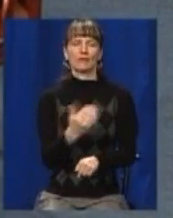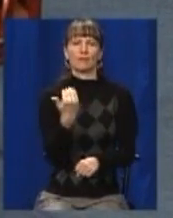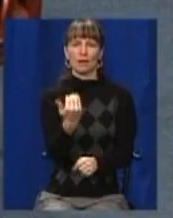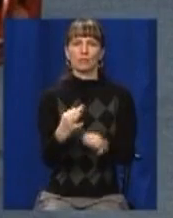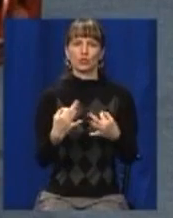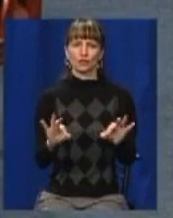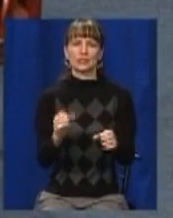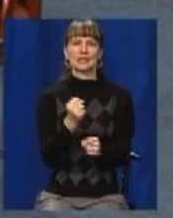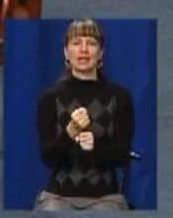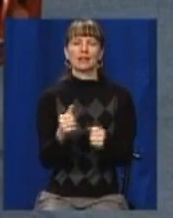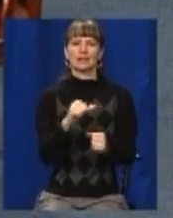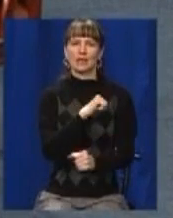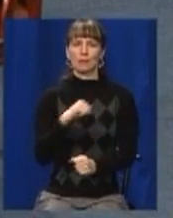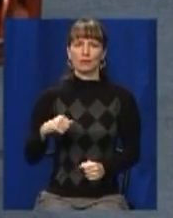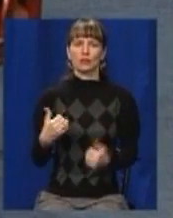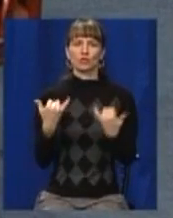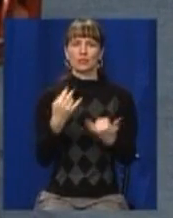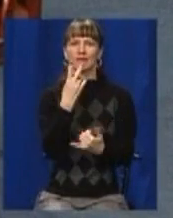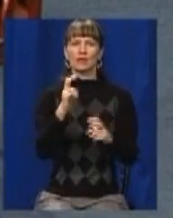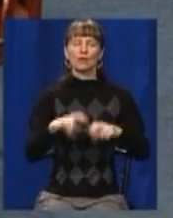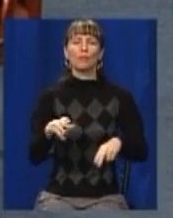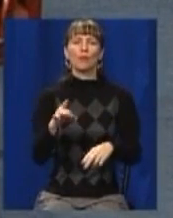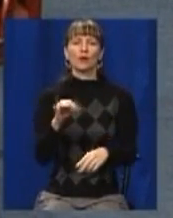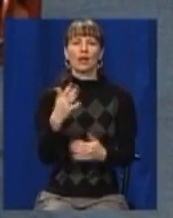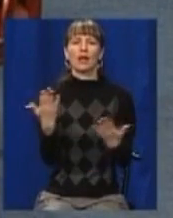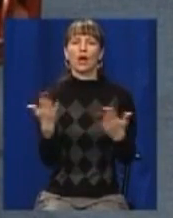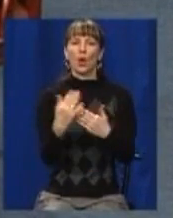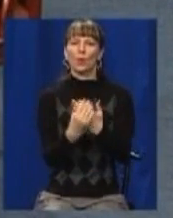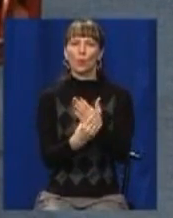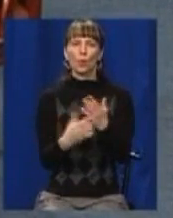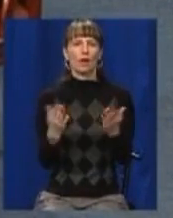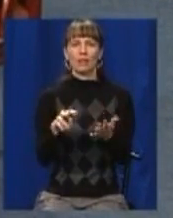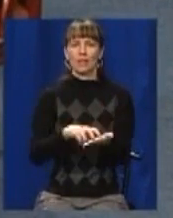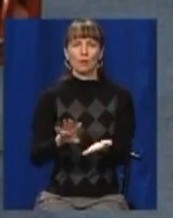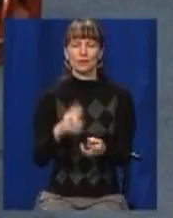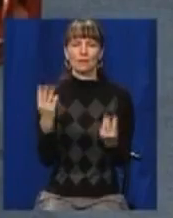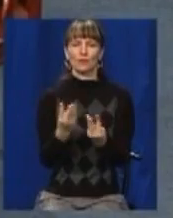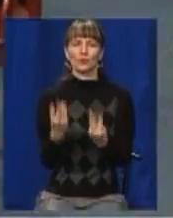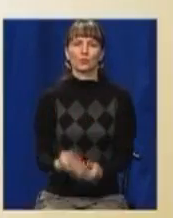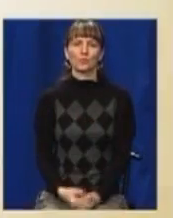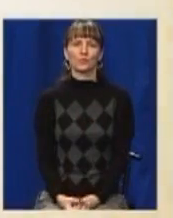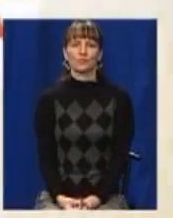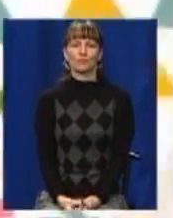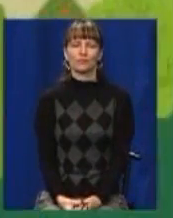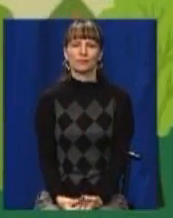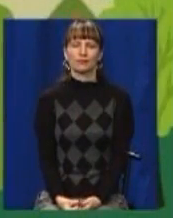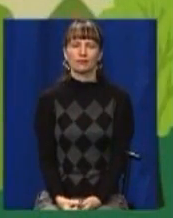зробити самостійно. Тому просто зараз дивимось дослід про те, про руку, яка не боїться вогню.